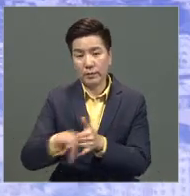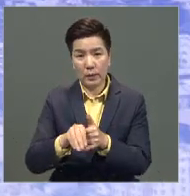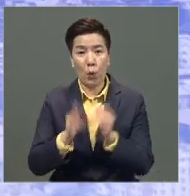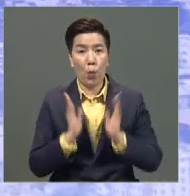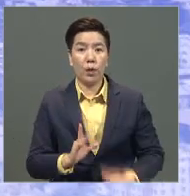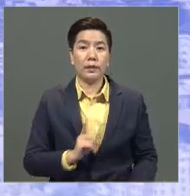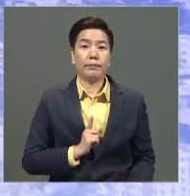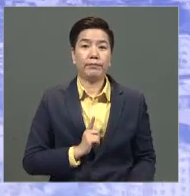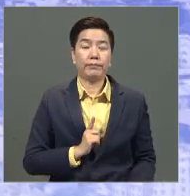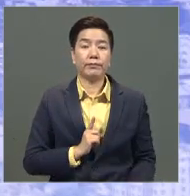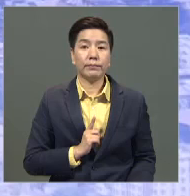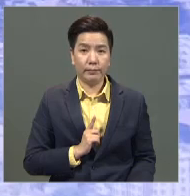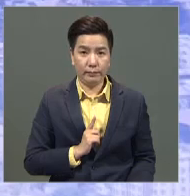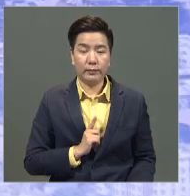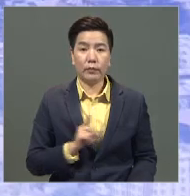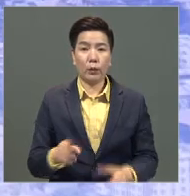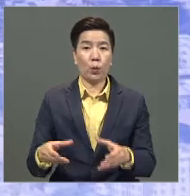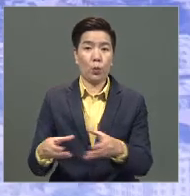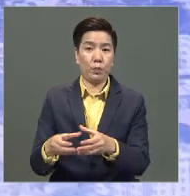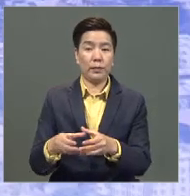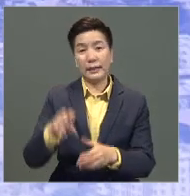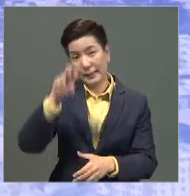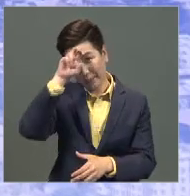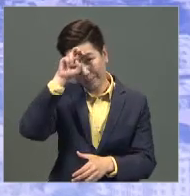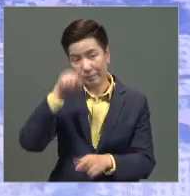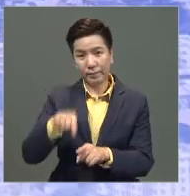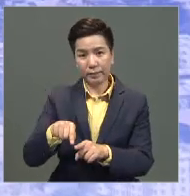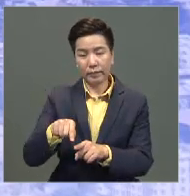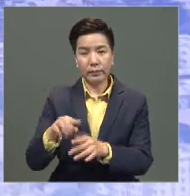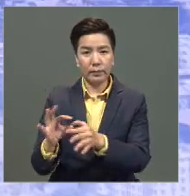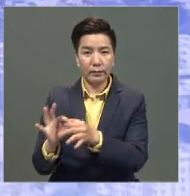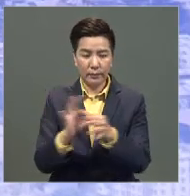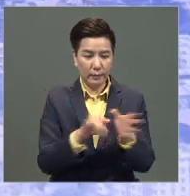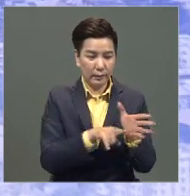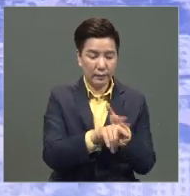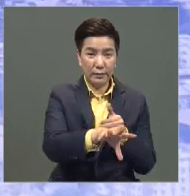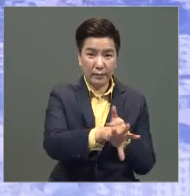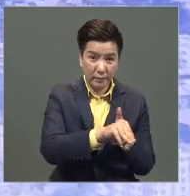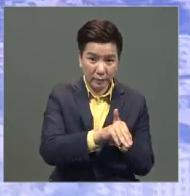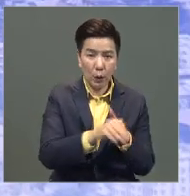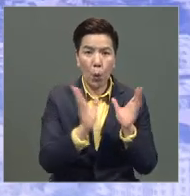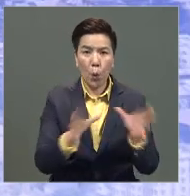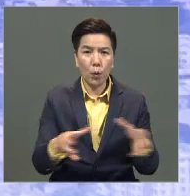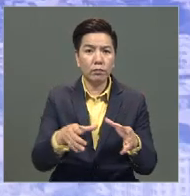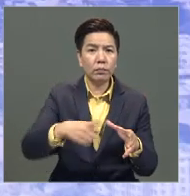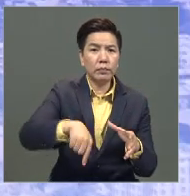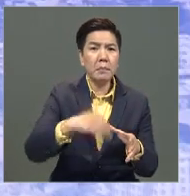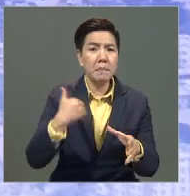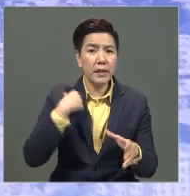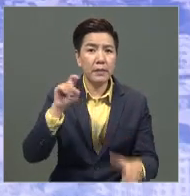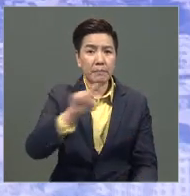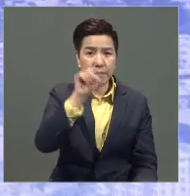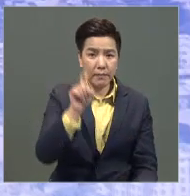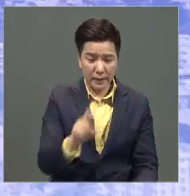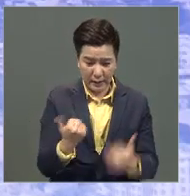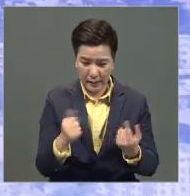คนของทางทีมอียิปต์เนี่ยนะครับนำไปสู่การติดเชื้อในคนกลุ่มนี้ไหมก็